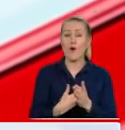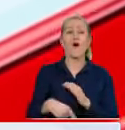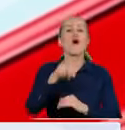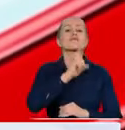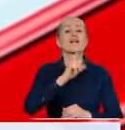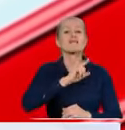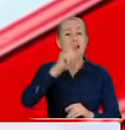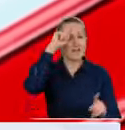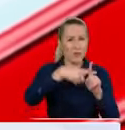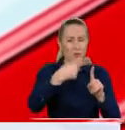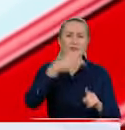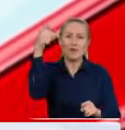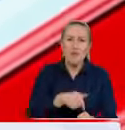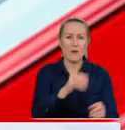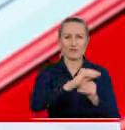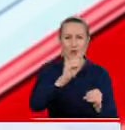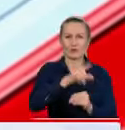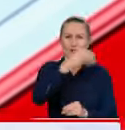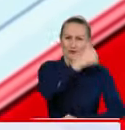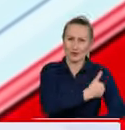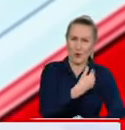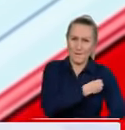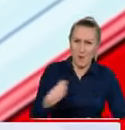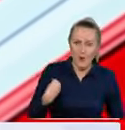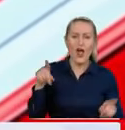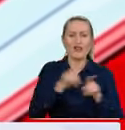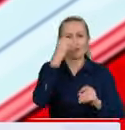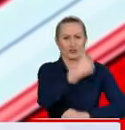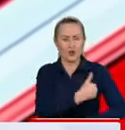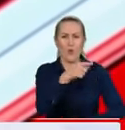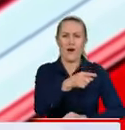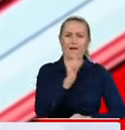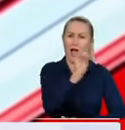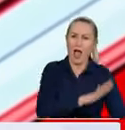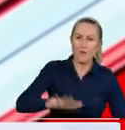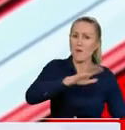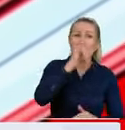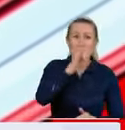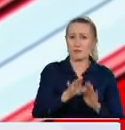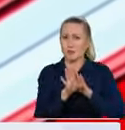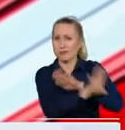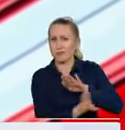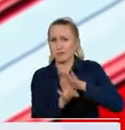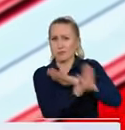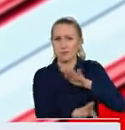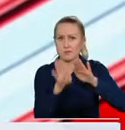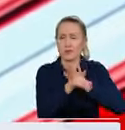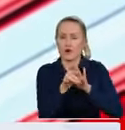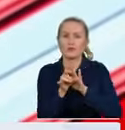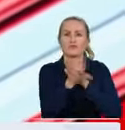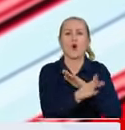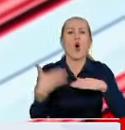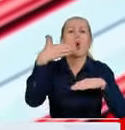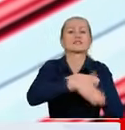być nauczana w szkołach polskich, ale także i w szkołach europejskich i nie powinna być spychana na margines jako ostatnia lekcja,